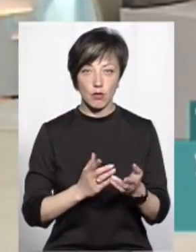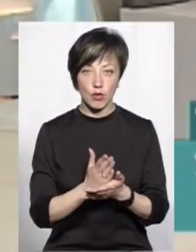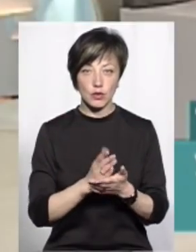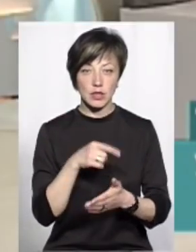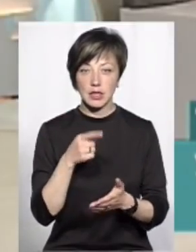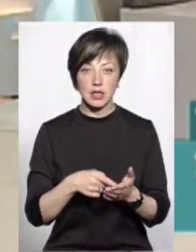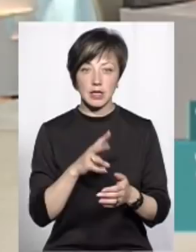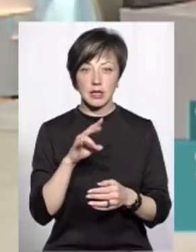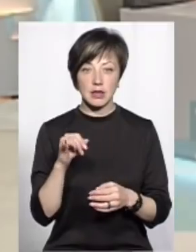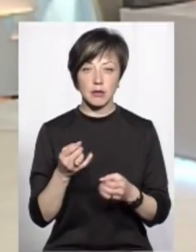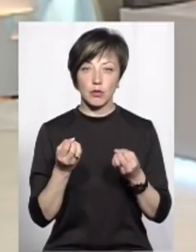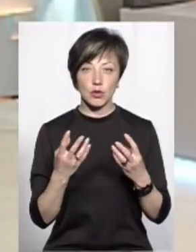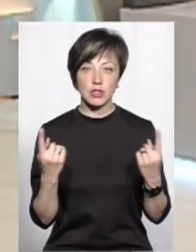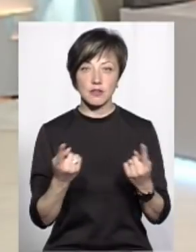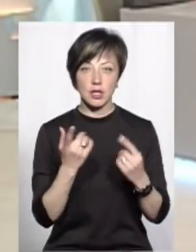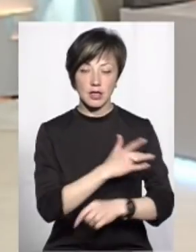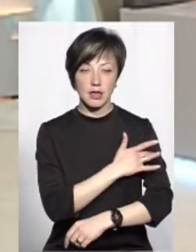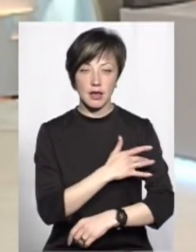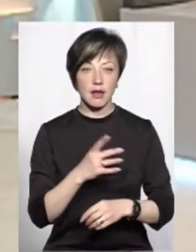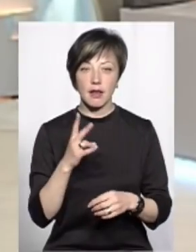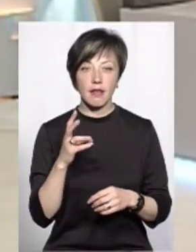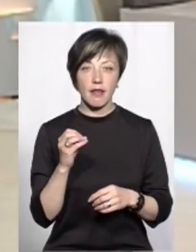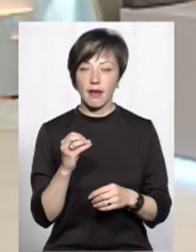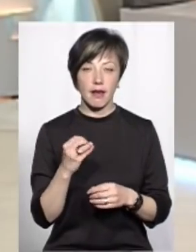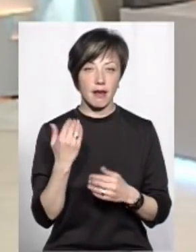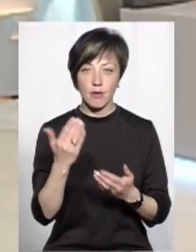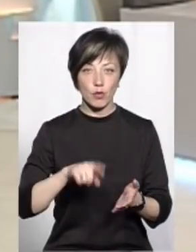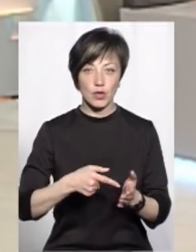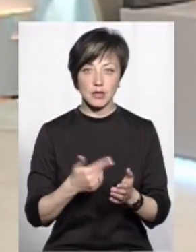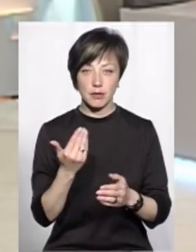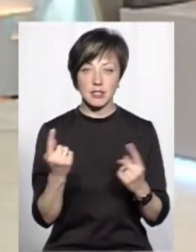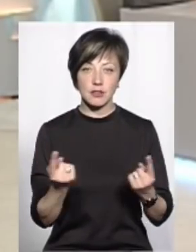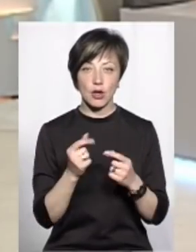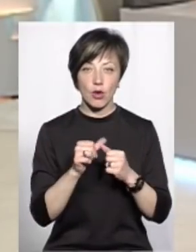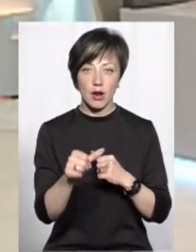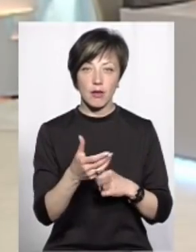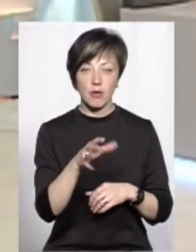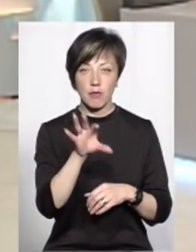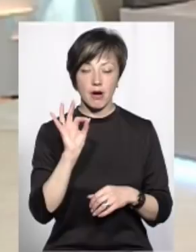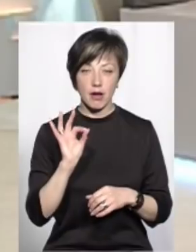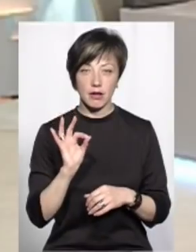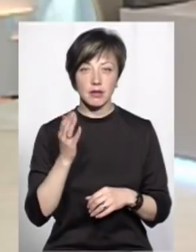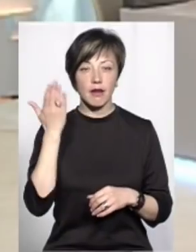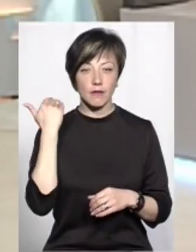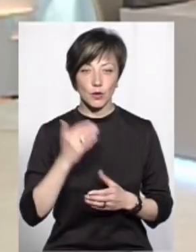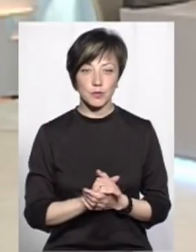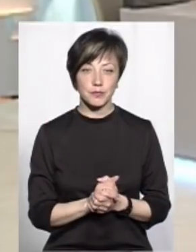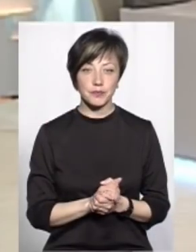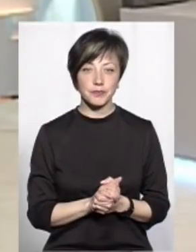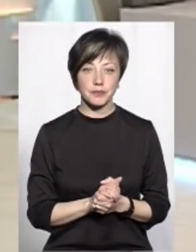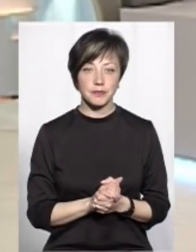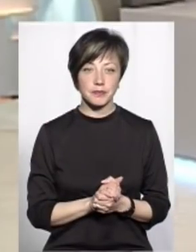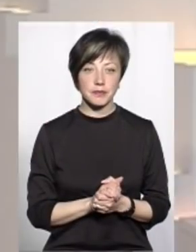послугою? Ні, просто звичайна няня, так от. Не муніципальна, звичайно, ми окремо брали ще давно.